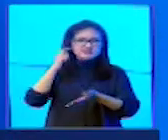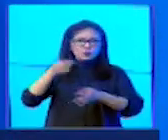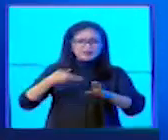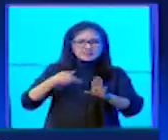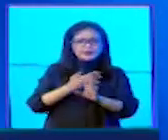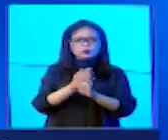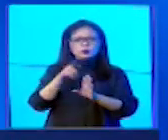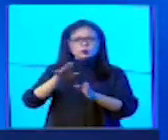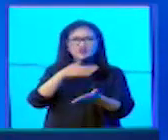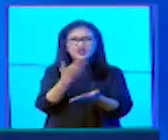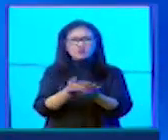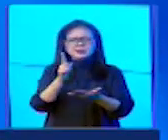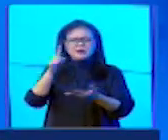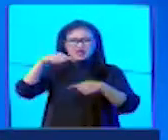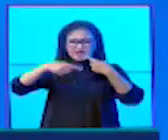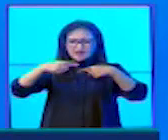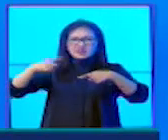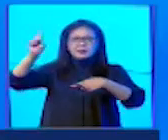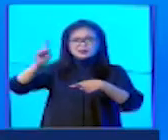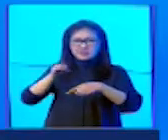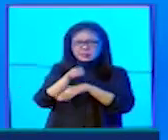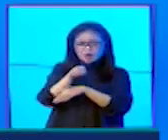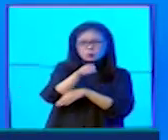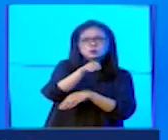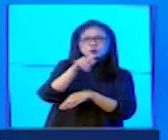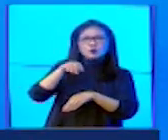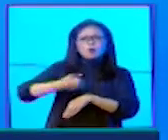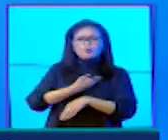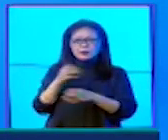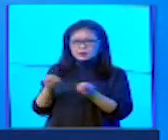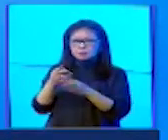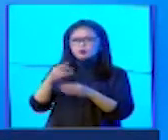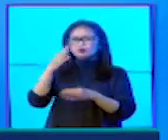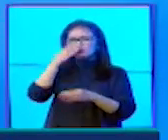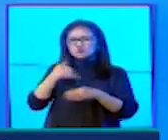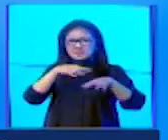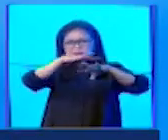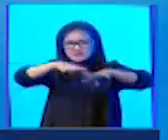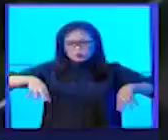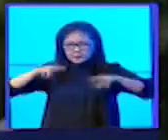beraliran listrik korban ditemukan pemilik sawah saat mengecek jebakan yang dipasangnya